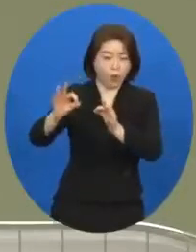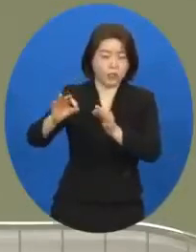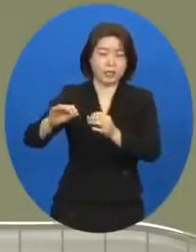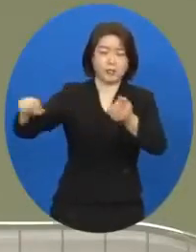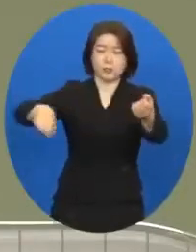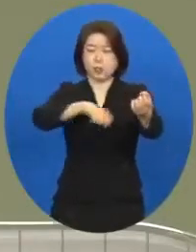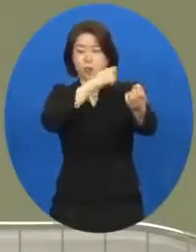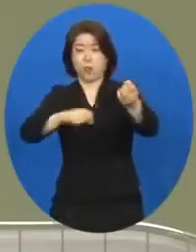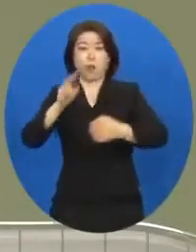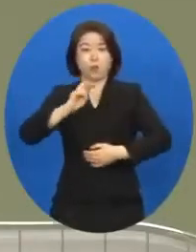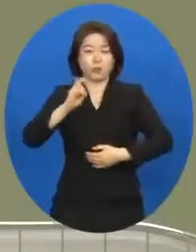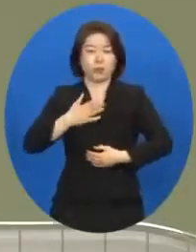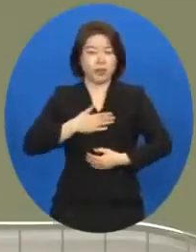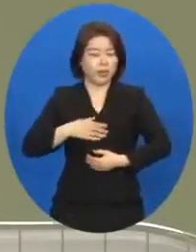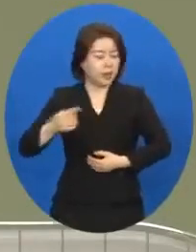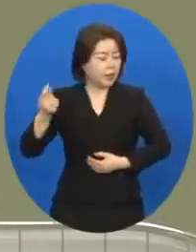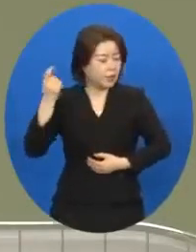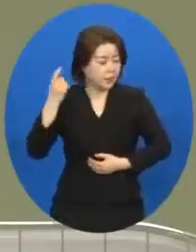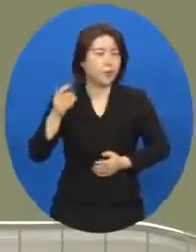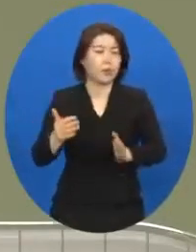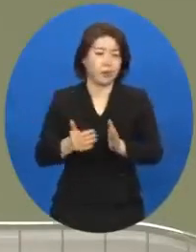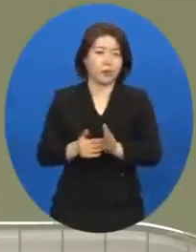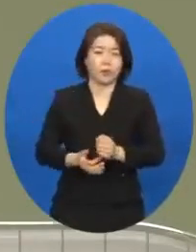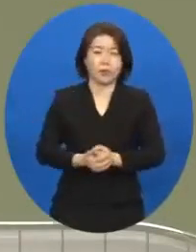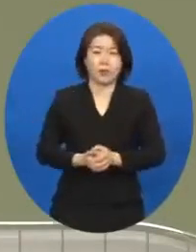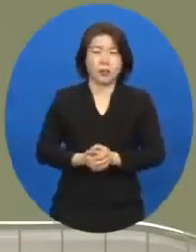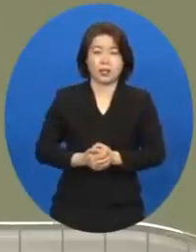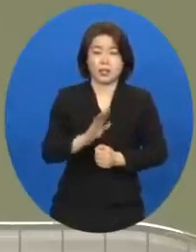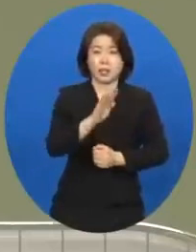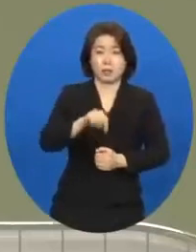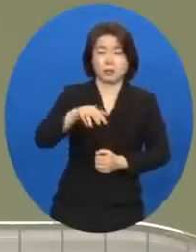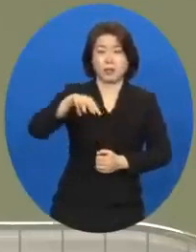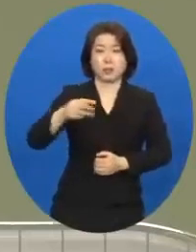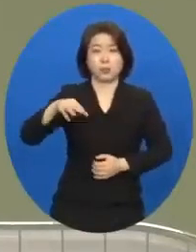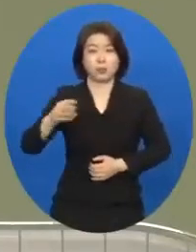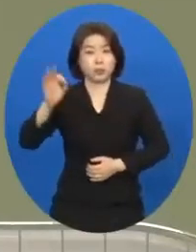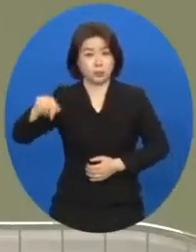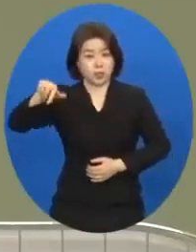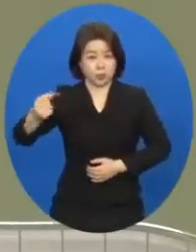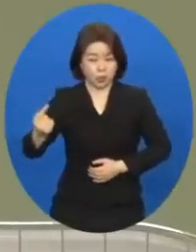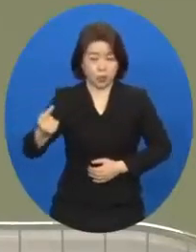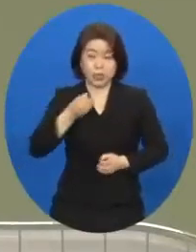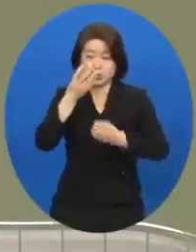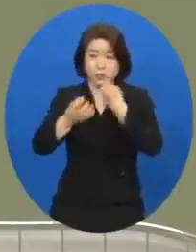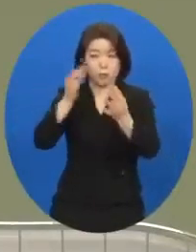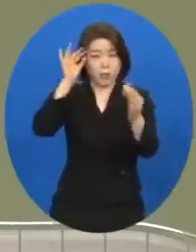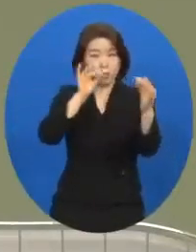교향곡을 나는 듣는다. 여러분, 이 빅톨 위고의 고백이 공감이